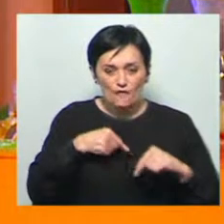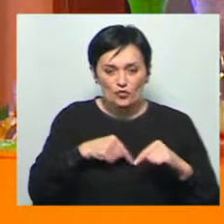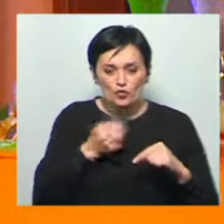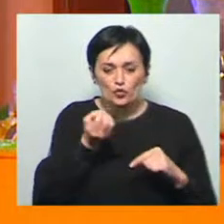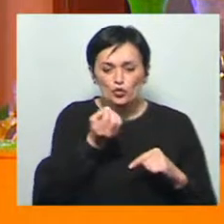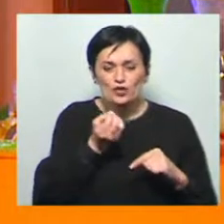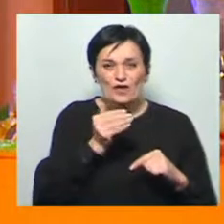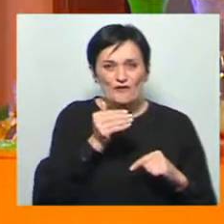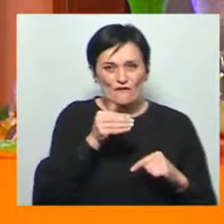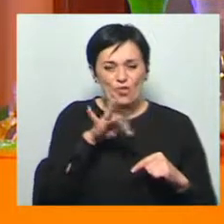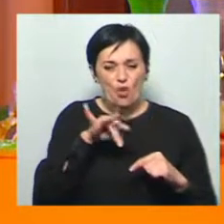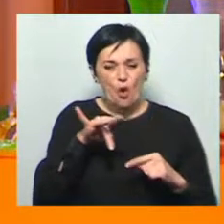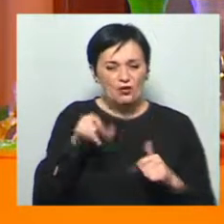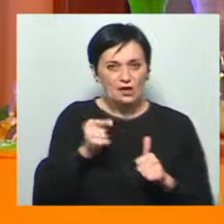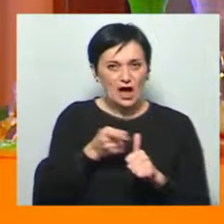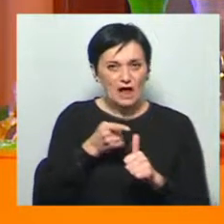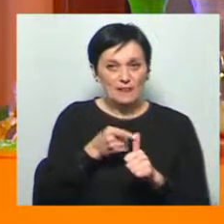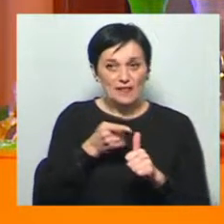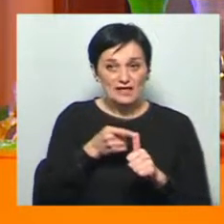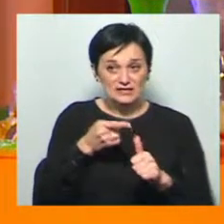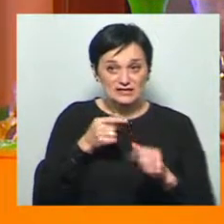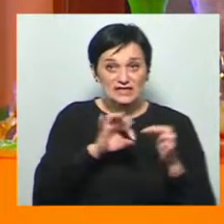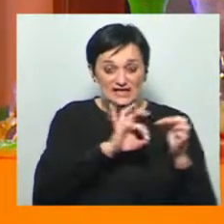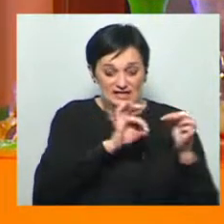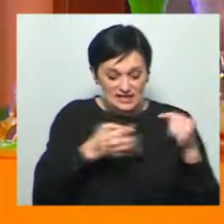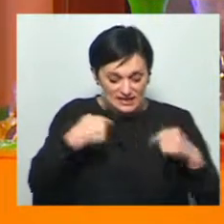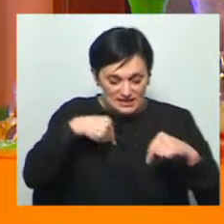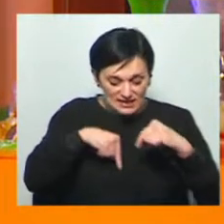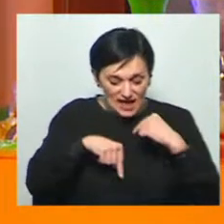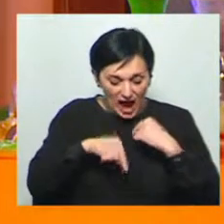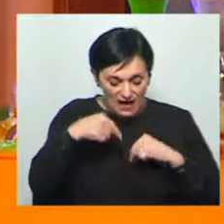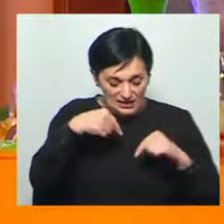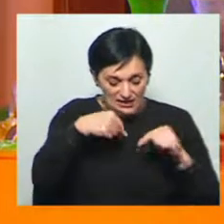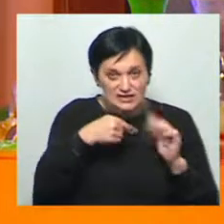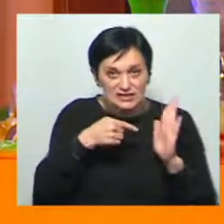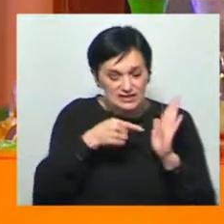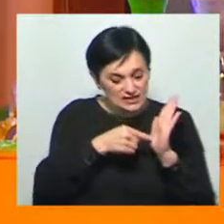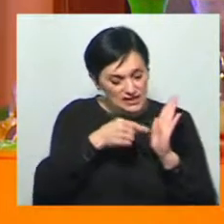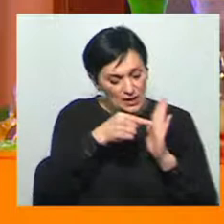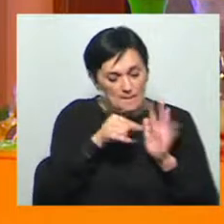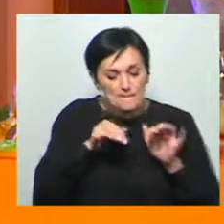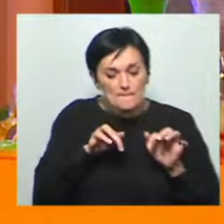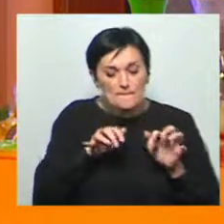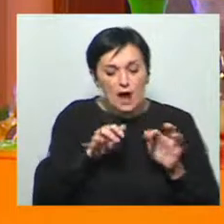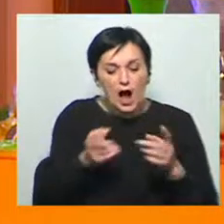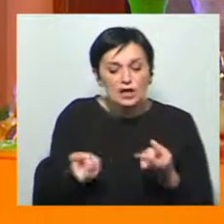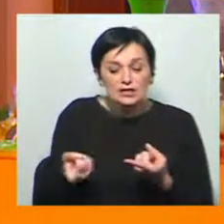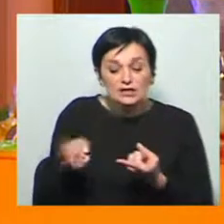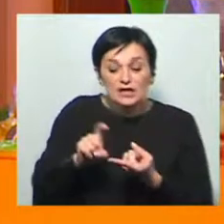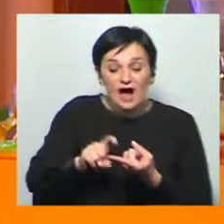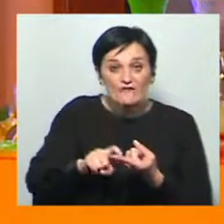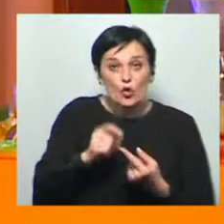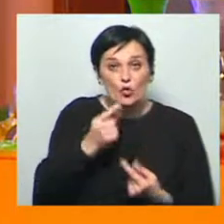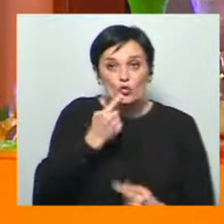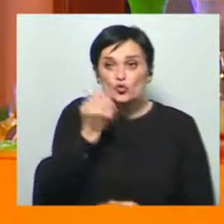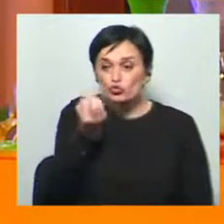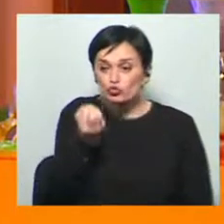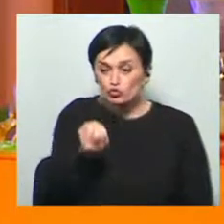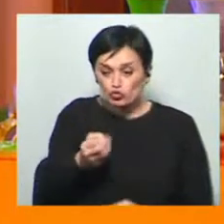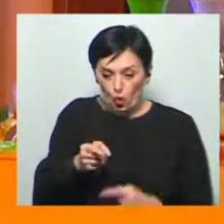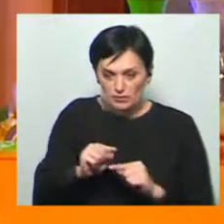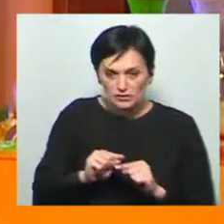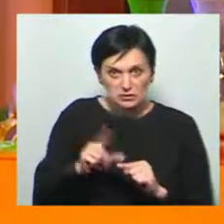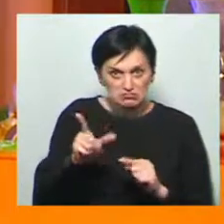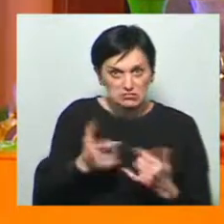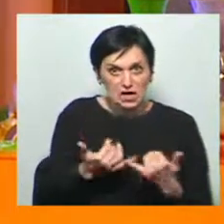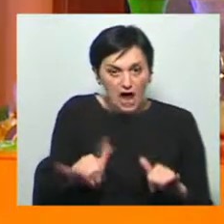ნაწლავურ ფლორას, რომ ეძახიან, ნაწლავში ბინადარი ბაქტერიების გავლენას თრომბის წარმოქმნაზე. გაგიკვირდებათ,